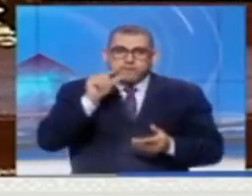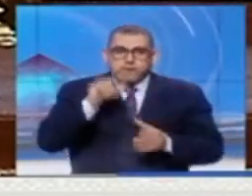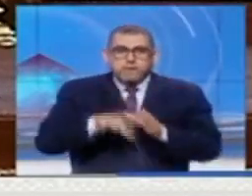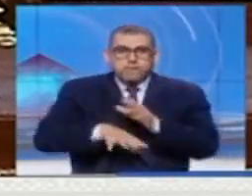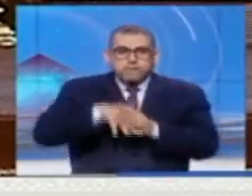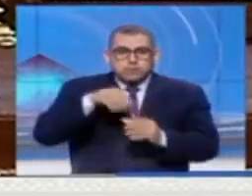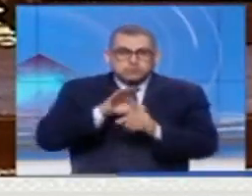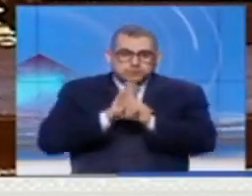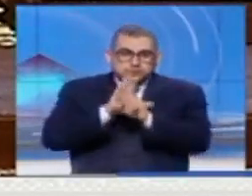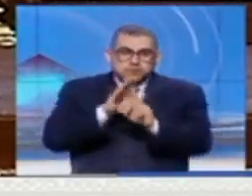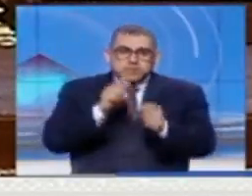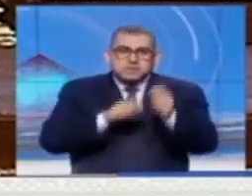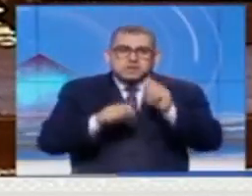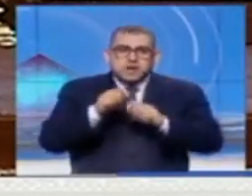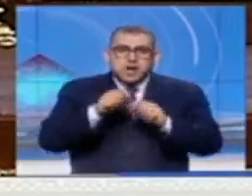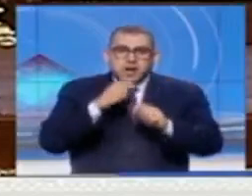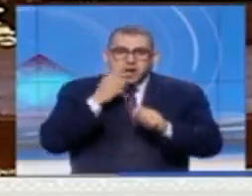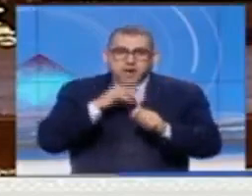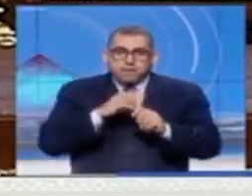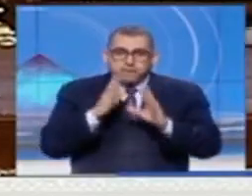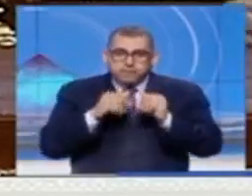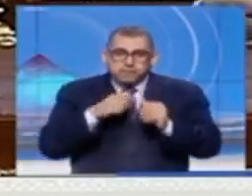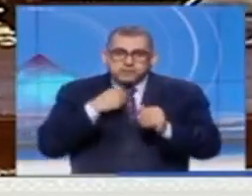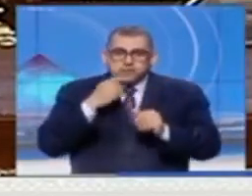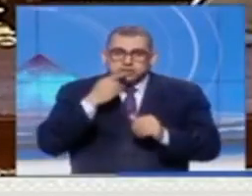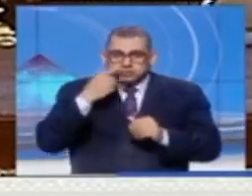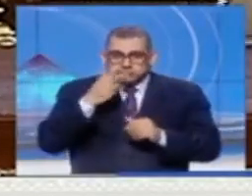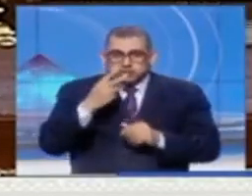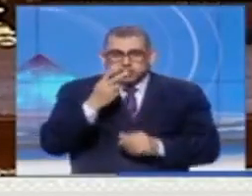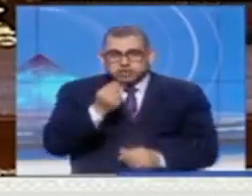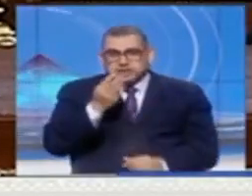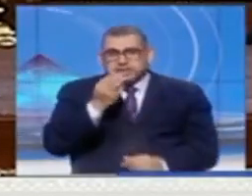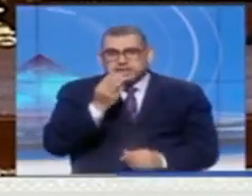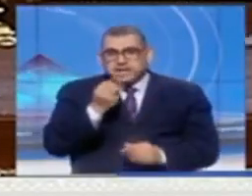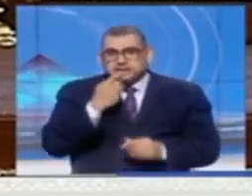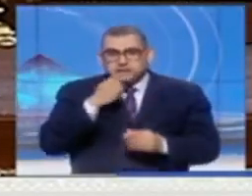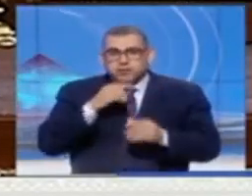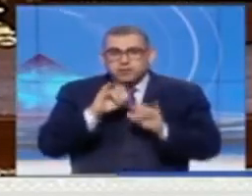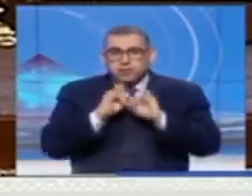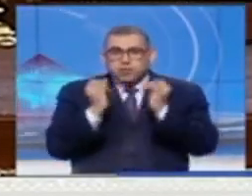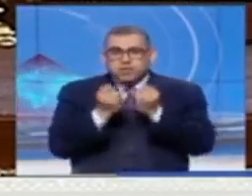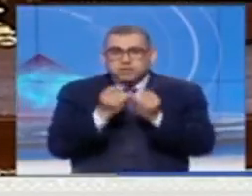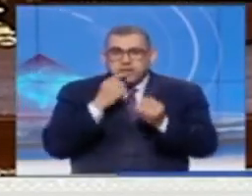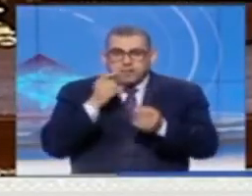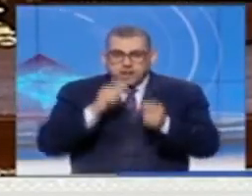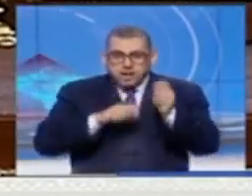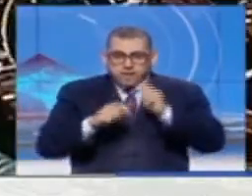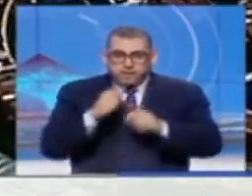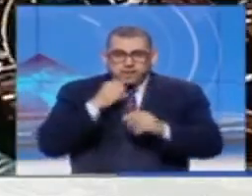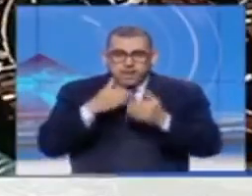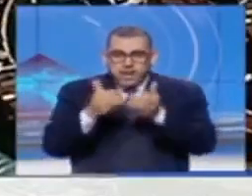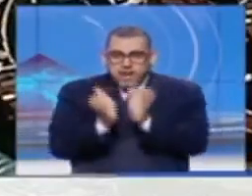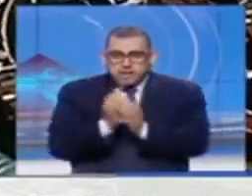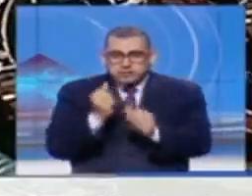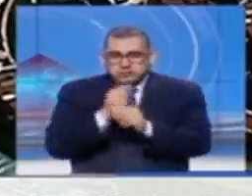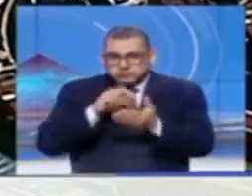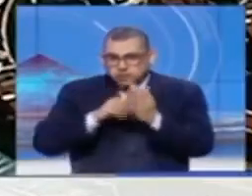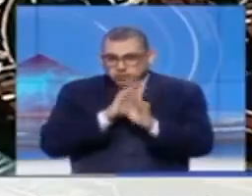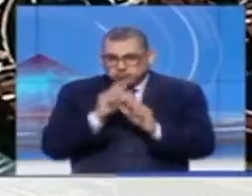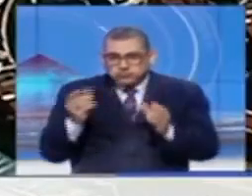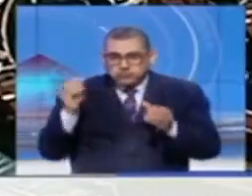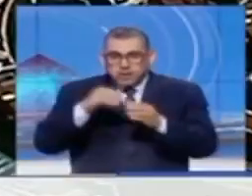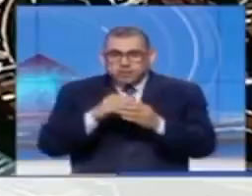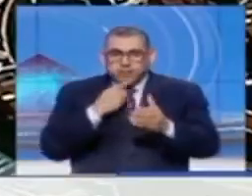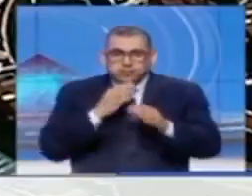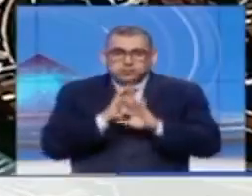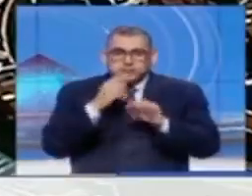ومشروعات لدعم الصناعة وفقا لرؤية مصر 2030 بالتنسيق مع مجتمع الأعمال والأحزاب، وستكون جاهزة للتنفيذ بحلول